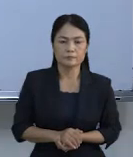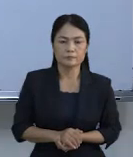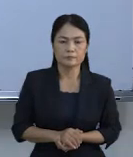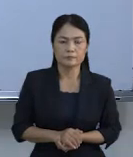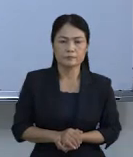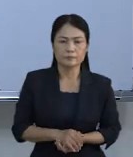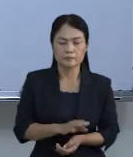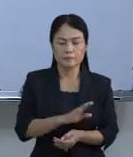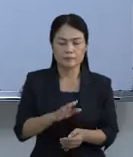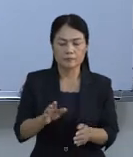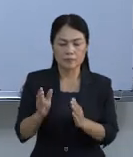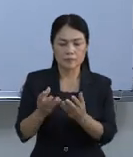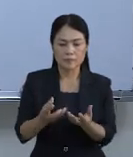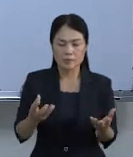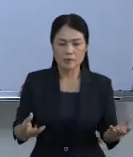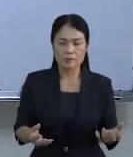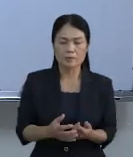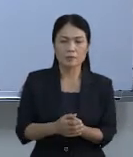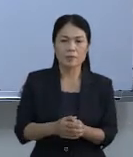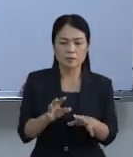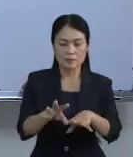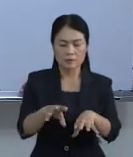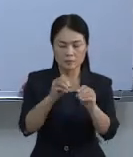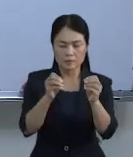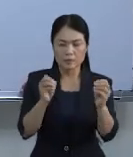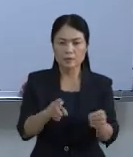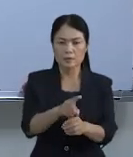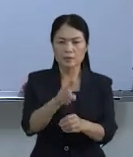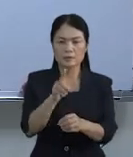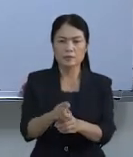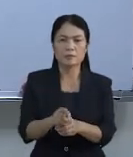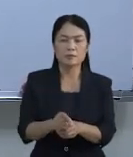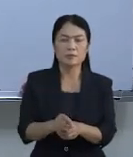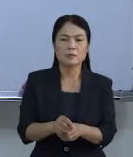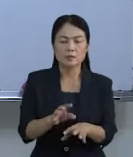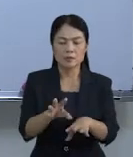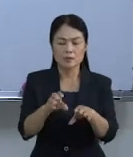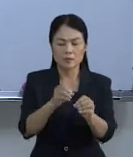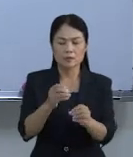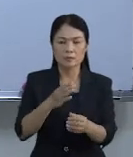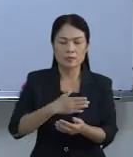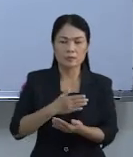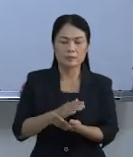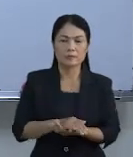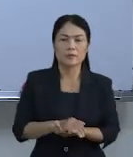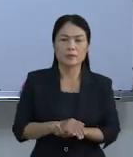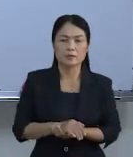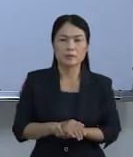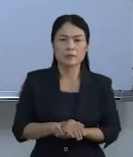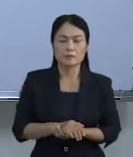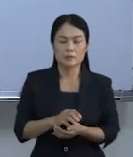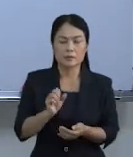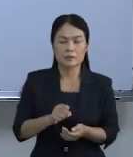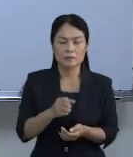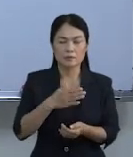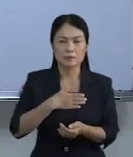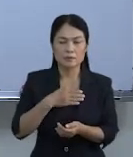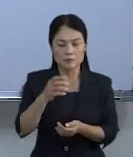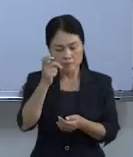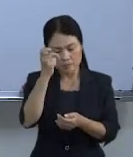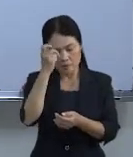bà con riêng chăm xong rồi ạ sắc xa hai nữa con mẹ riêng môi lực rú và rú kết tha